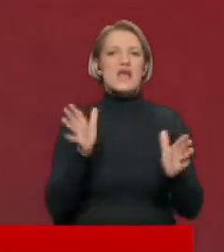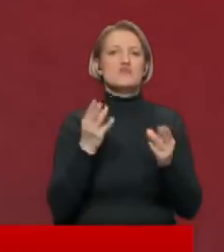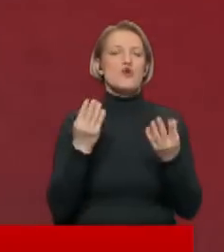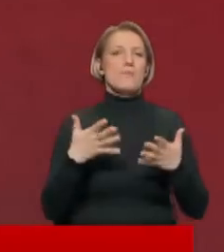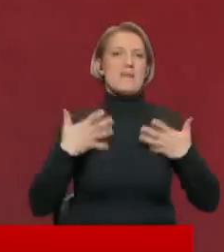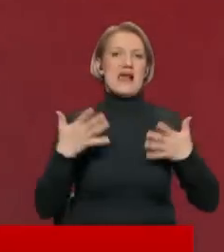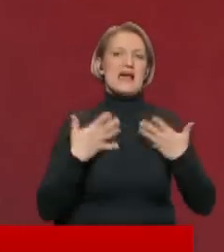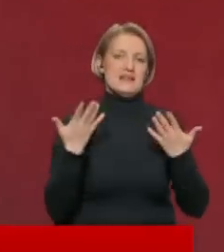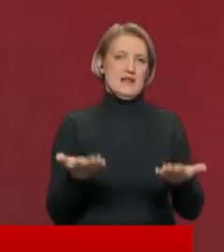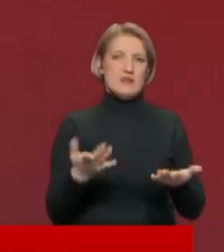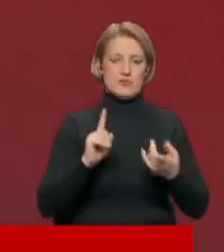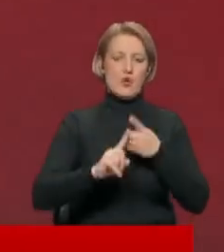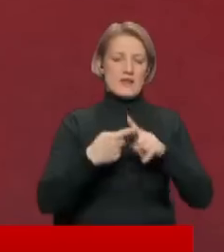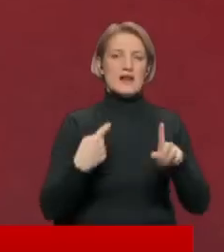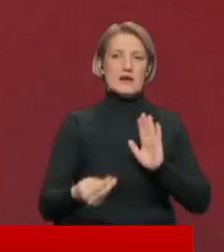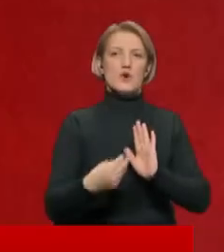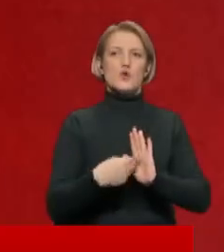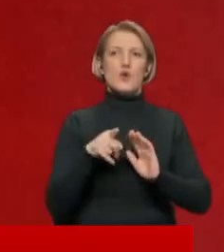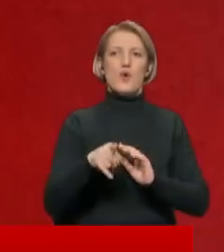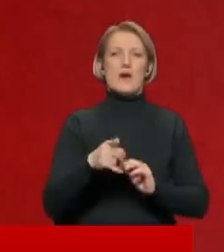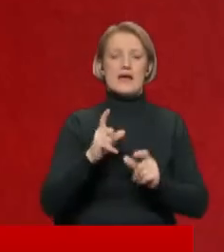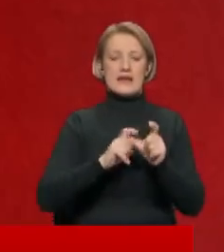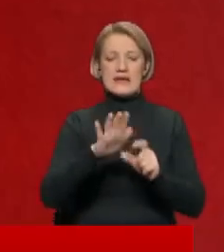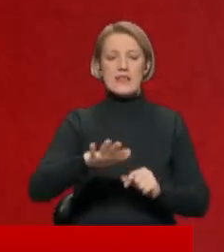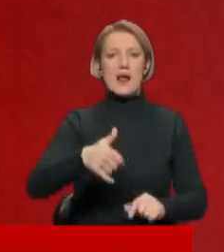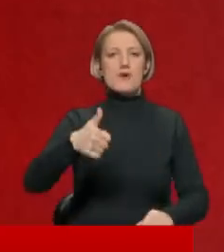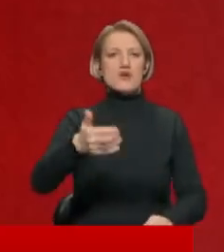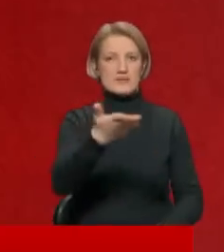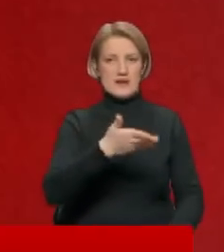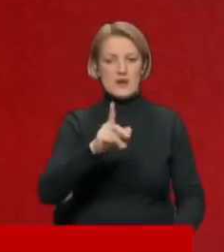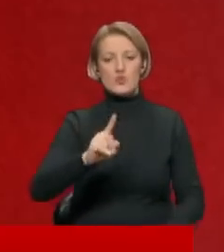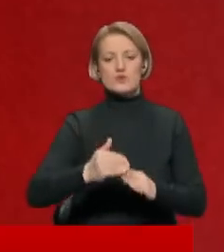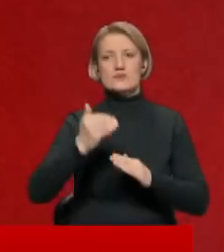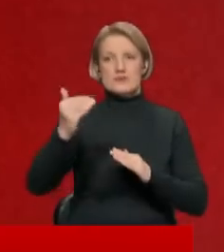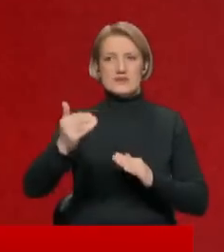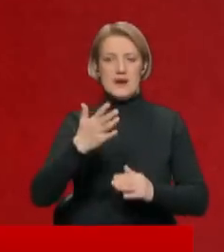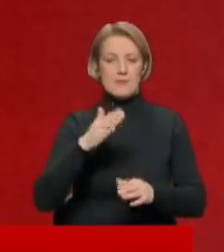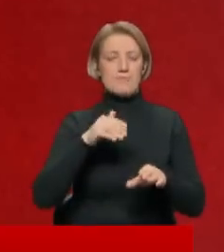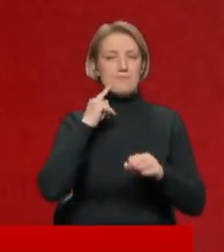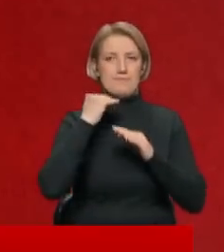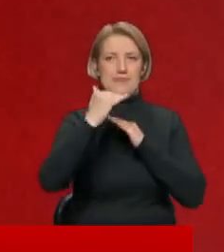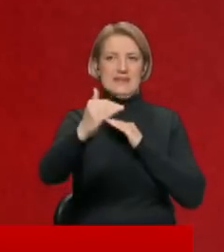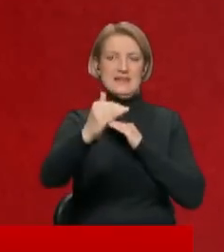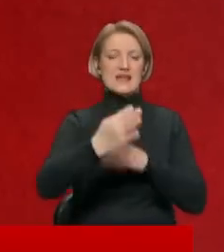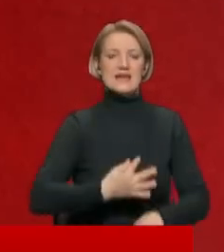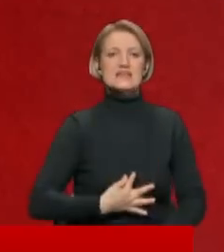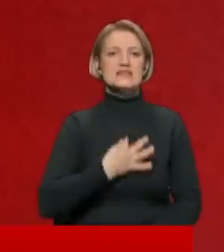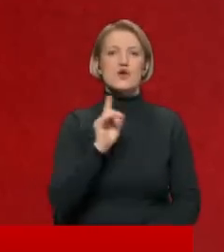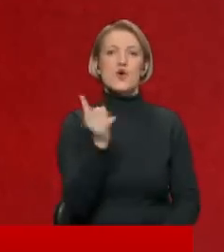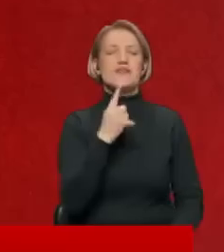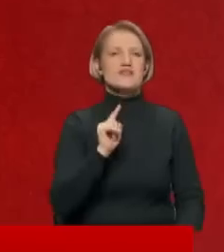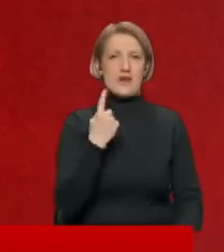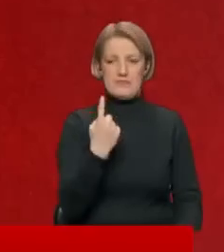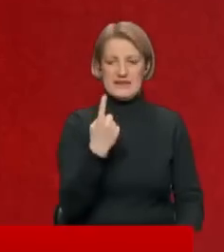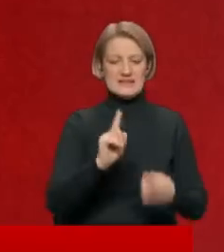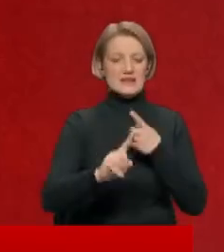çok merak eden bu politikaları koyuyoruz O noktada genel başkanlarda Onun dışında ben milletin risklerini yönetecek Bir